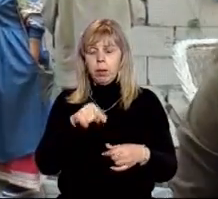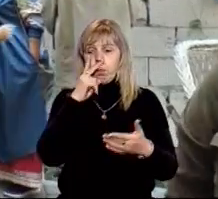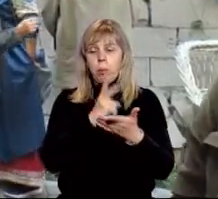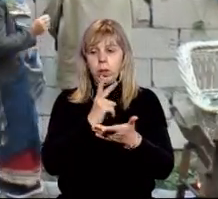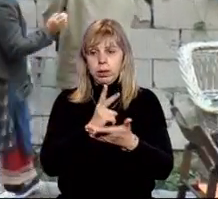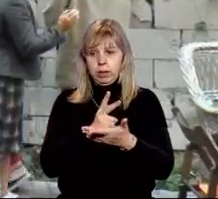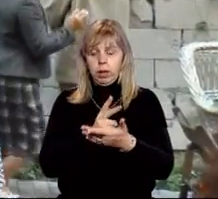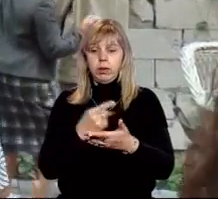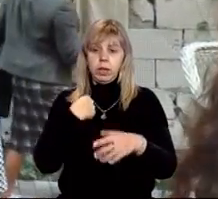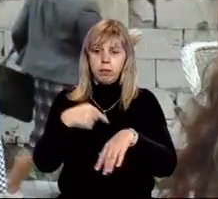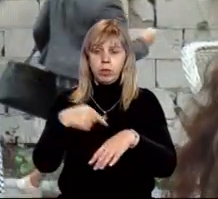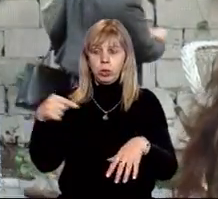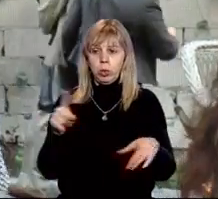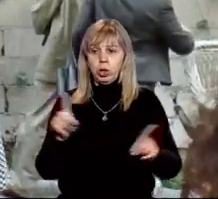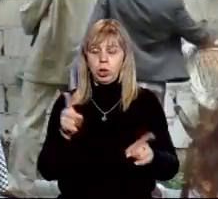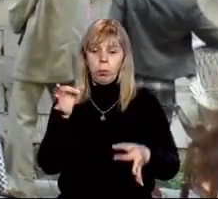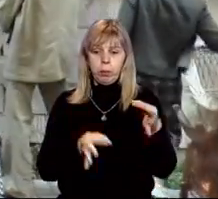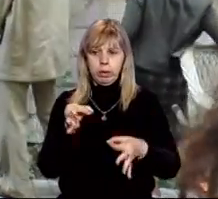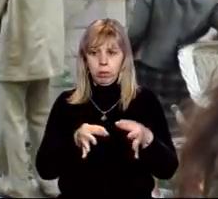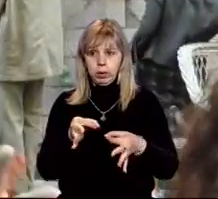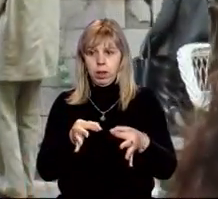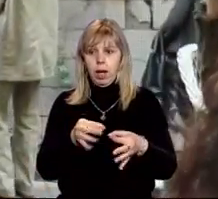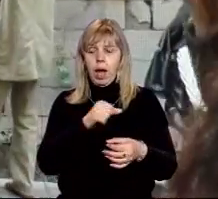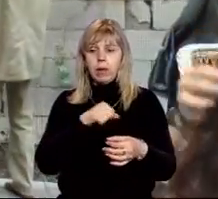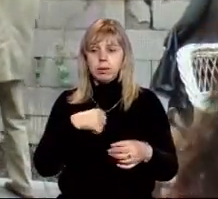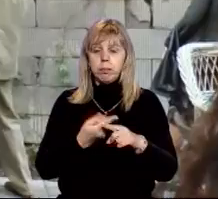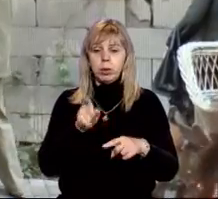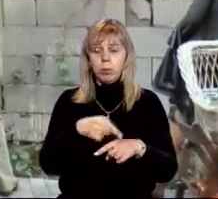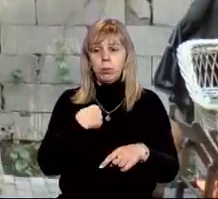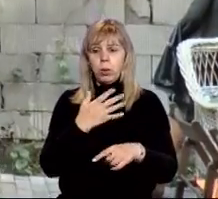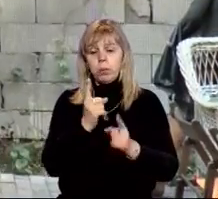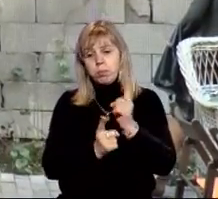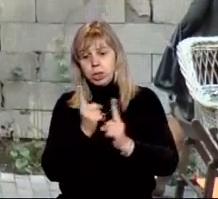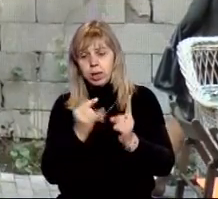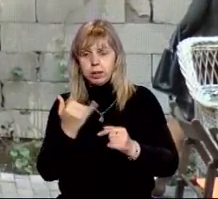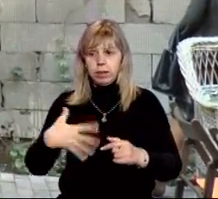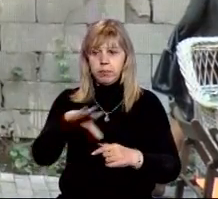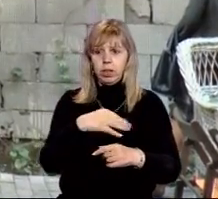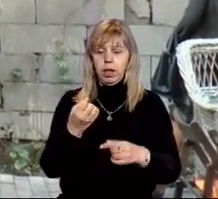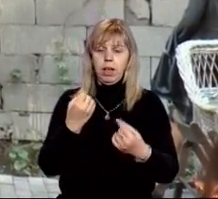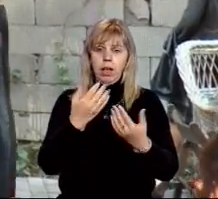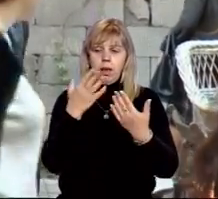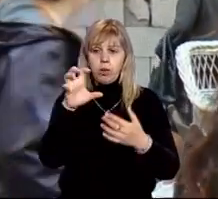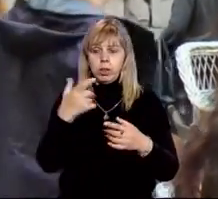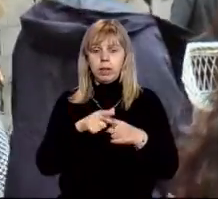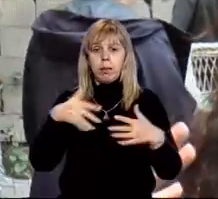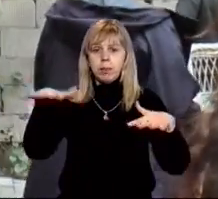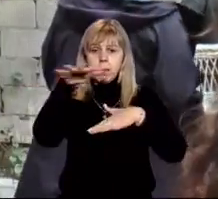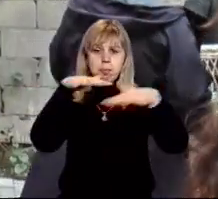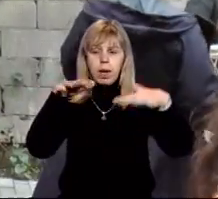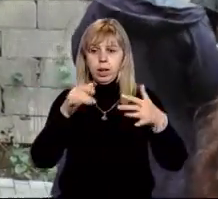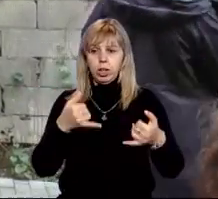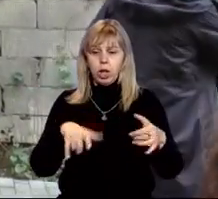показав, я відчула, що природа саме, тому що, можливо, міняється щось зараз, 14-та світлина, там, де хмаринки,